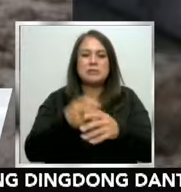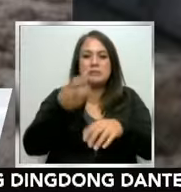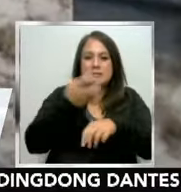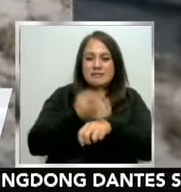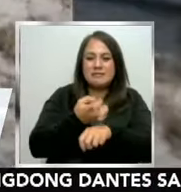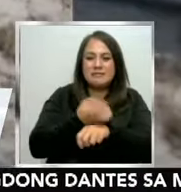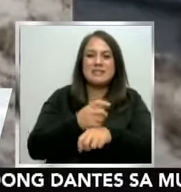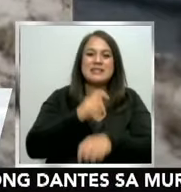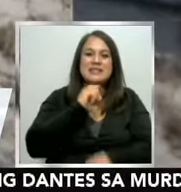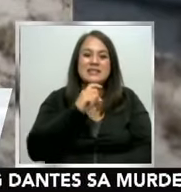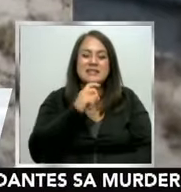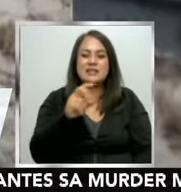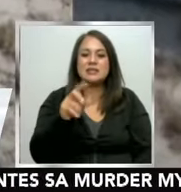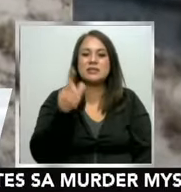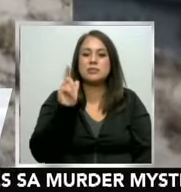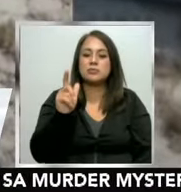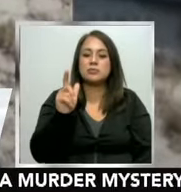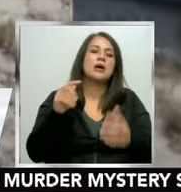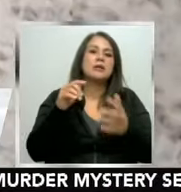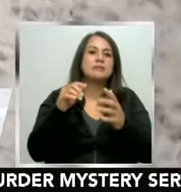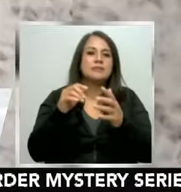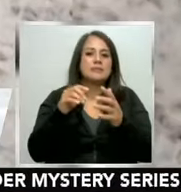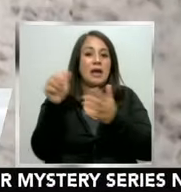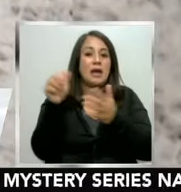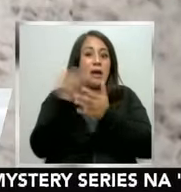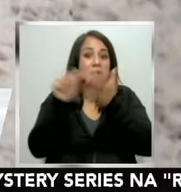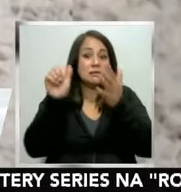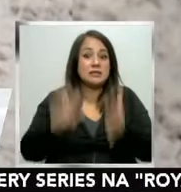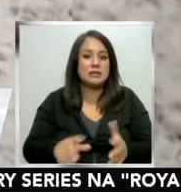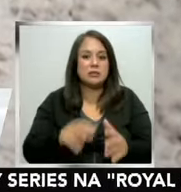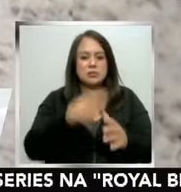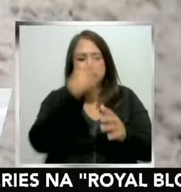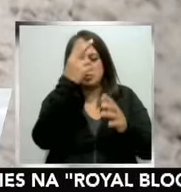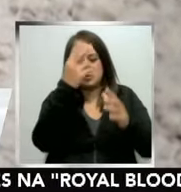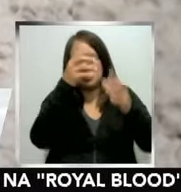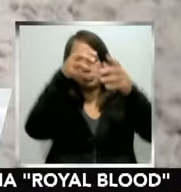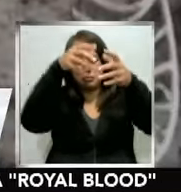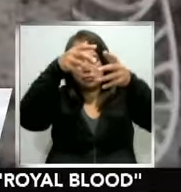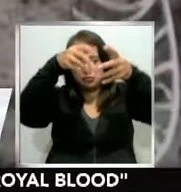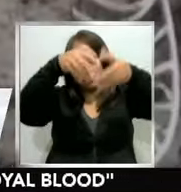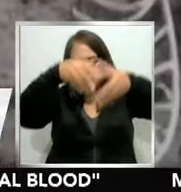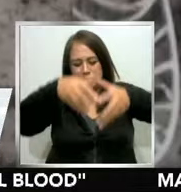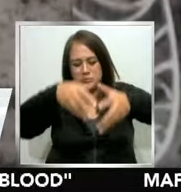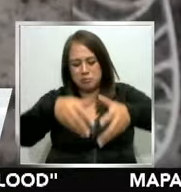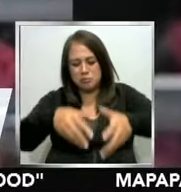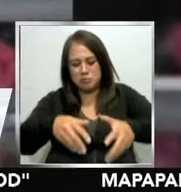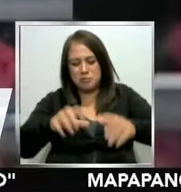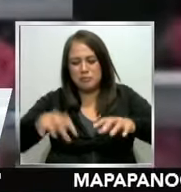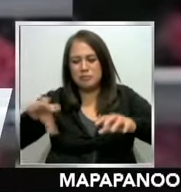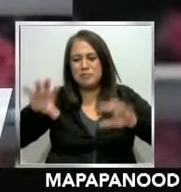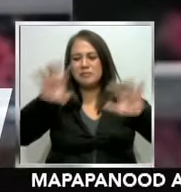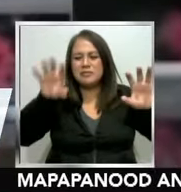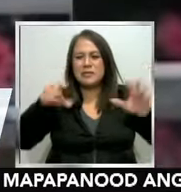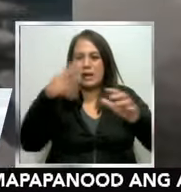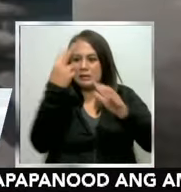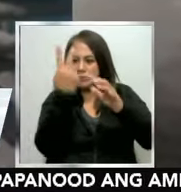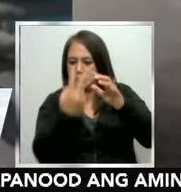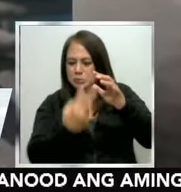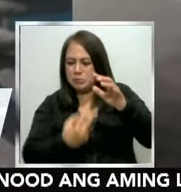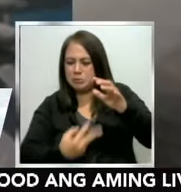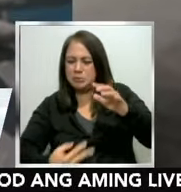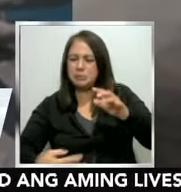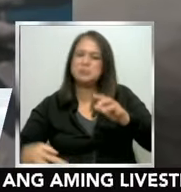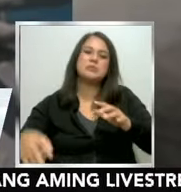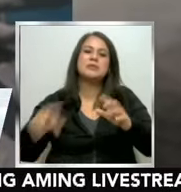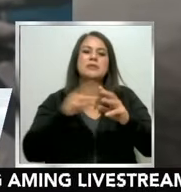artists ilulubog sa dagat upang maging bahagi ng Underwater Museum. ang may ideya, president ng sikat